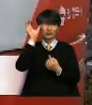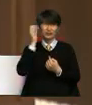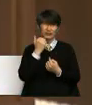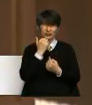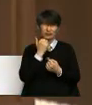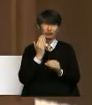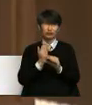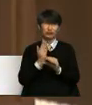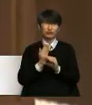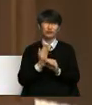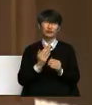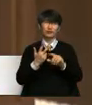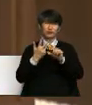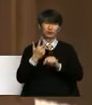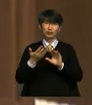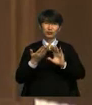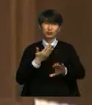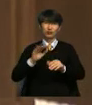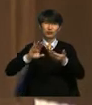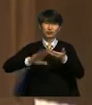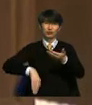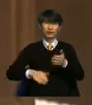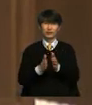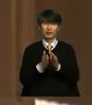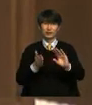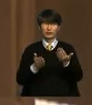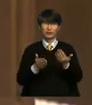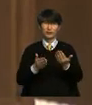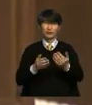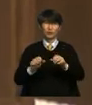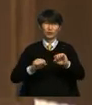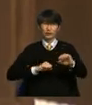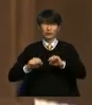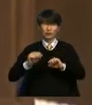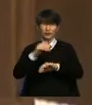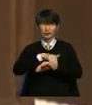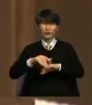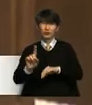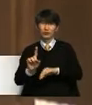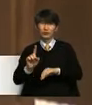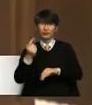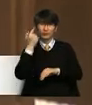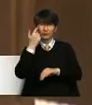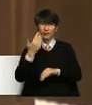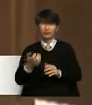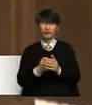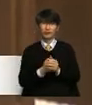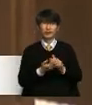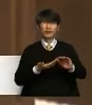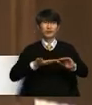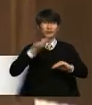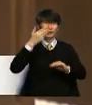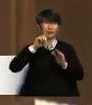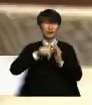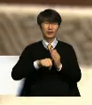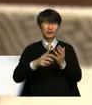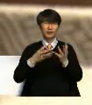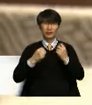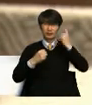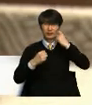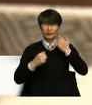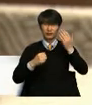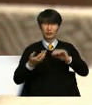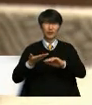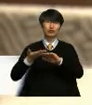있습니다. 7월부터는 후반기가 시작됩니다. 의정활동 계획이 궁금합니다. 전반기에도 뭐 많이